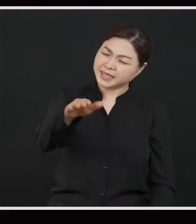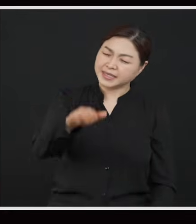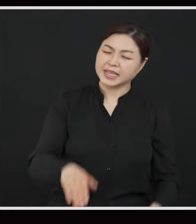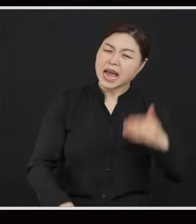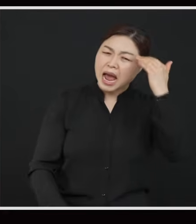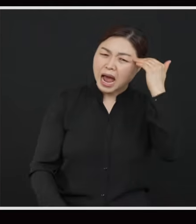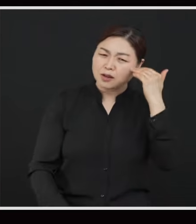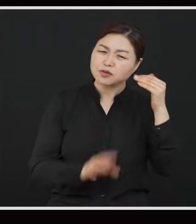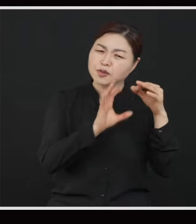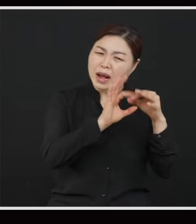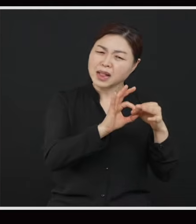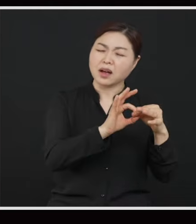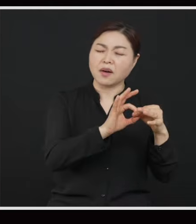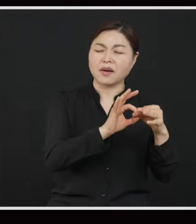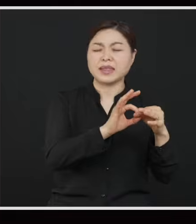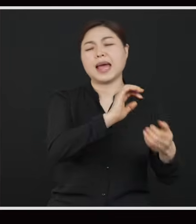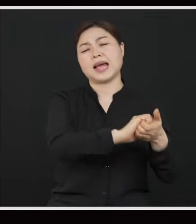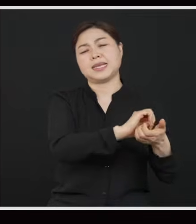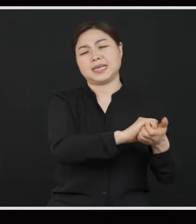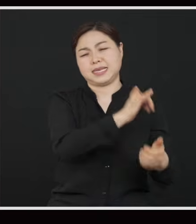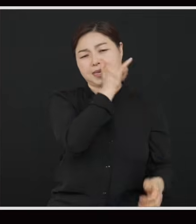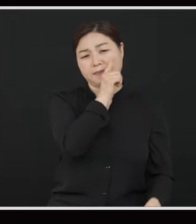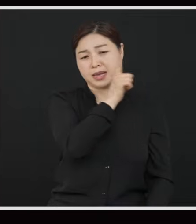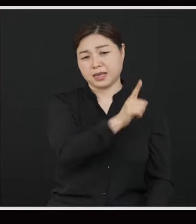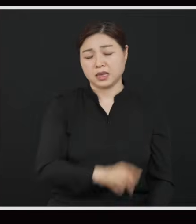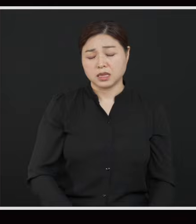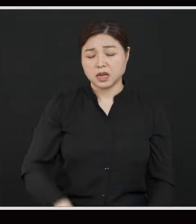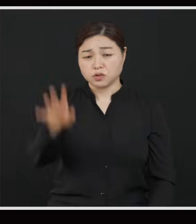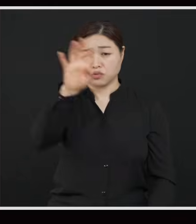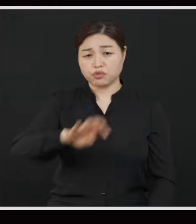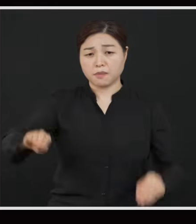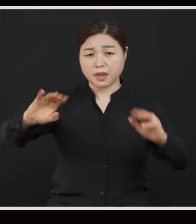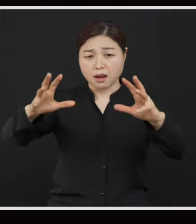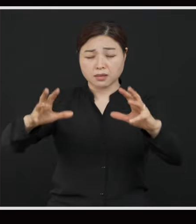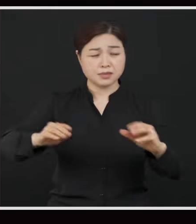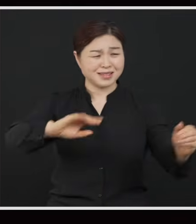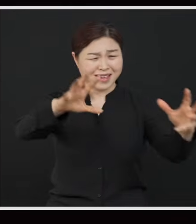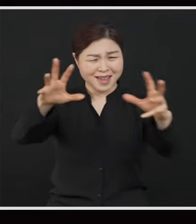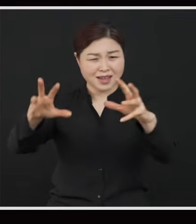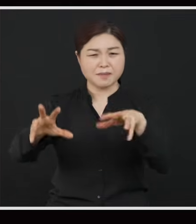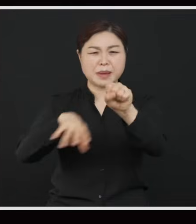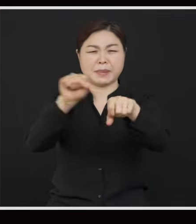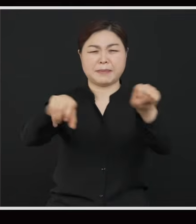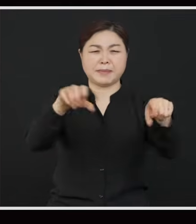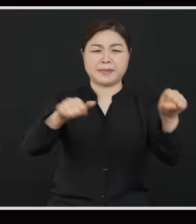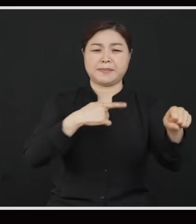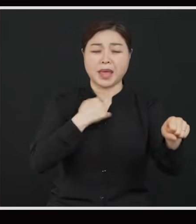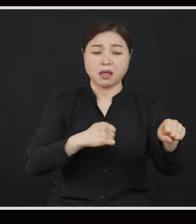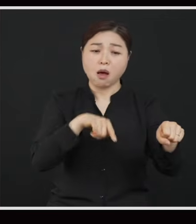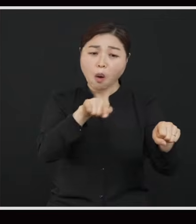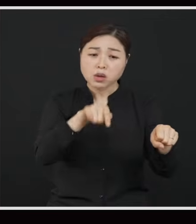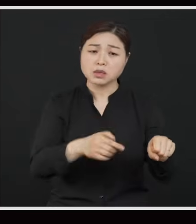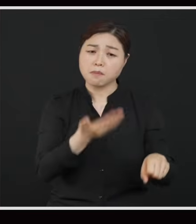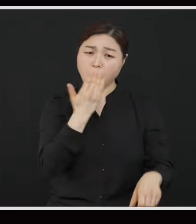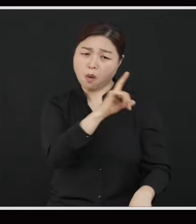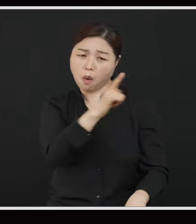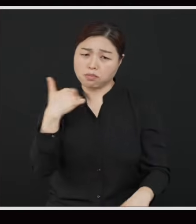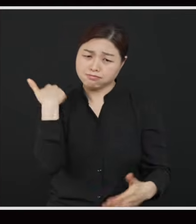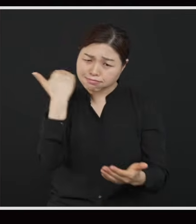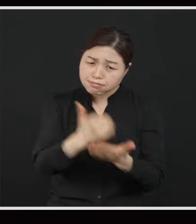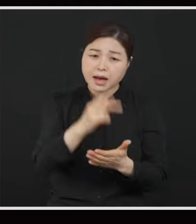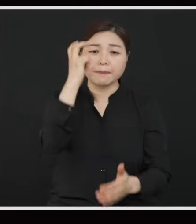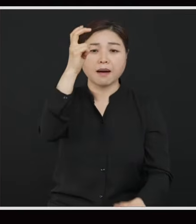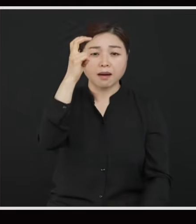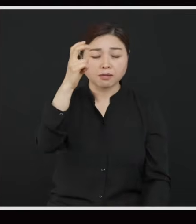우리 한민족 얘기고 유럽 같은 데는 세계를 막 정복하고 돌아다니고 그랬으니까 거기는 풍족했을 거